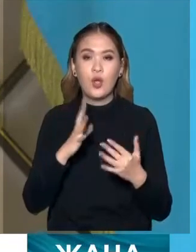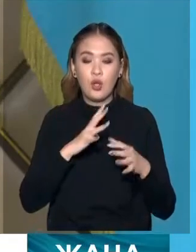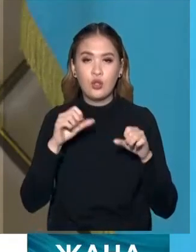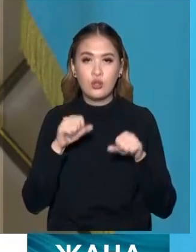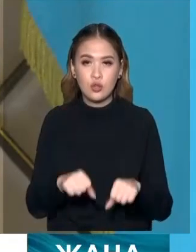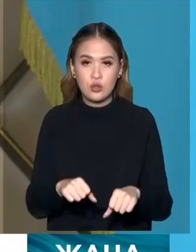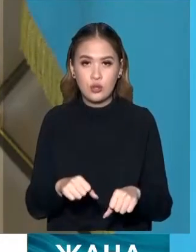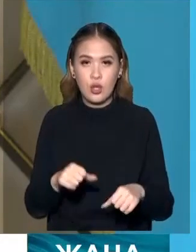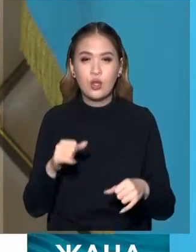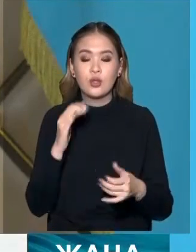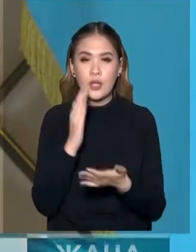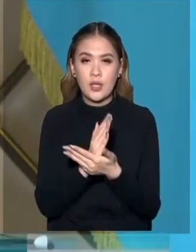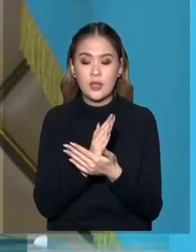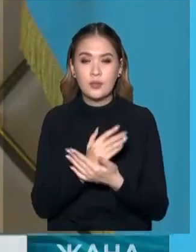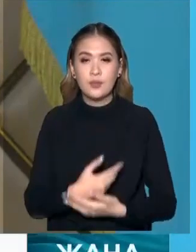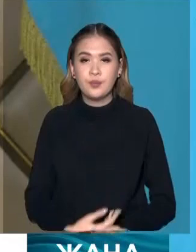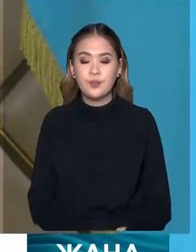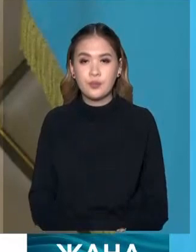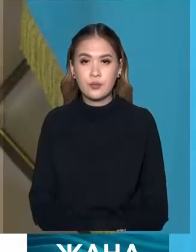беру ұсынылады.